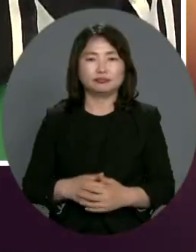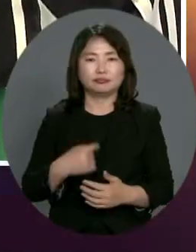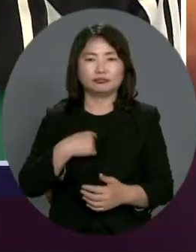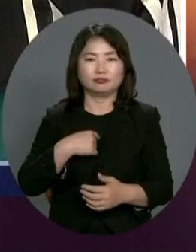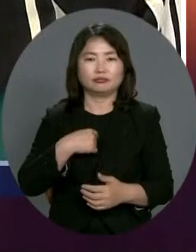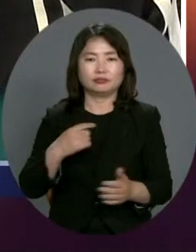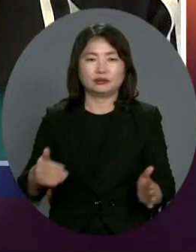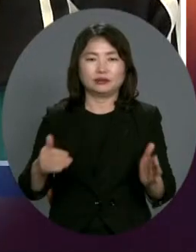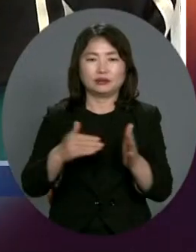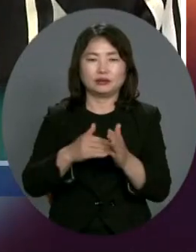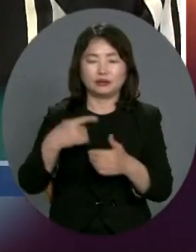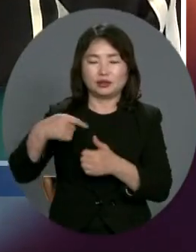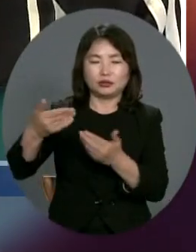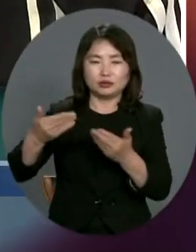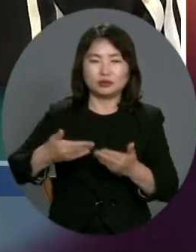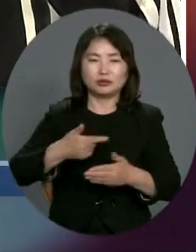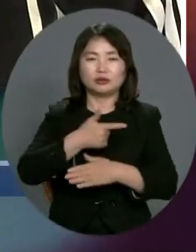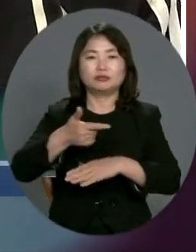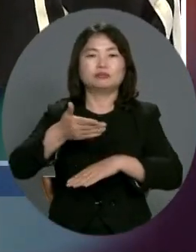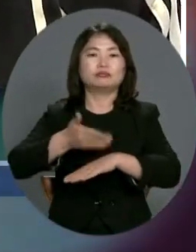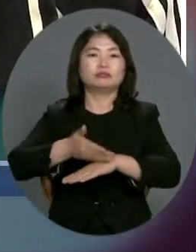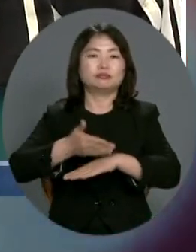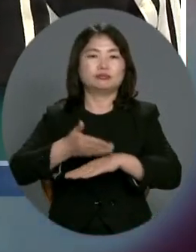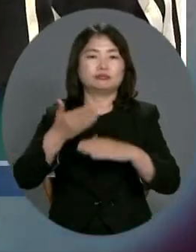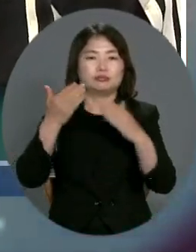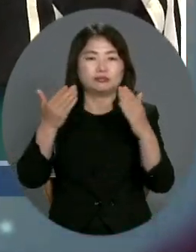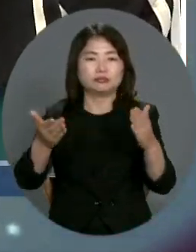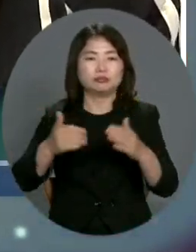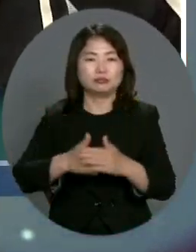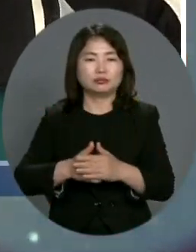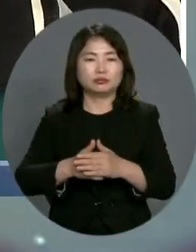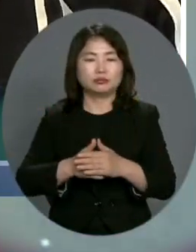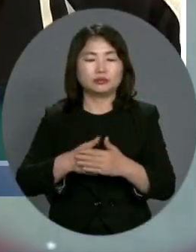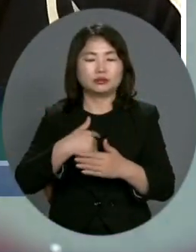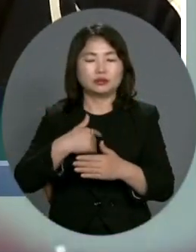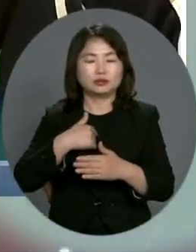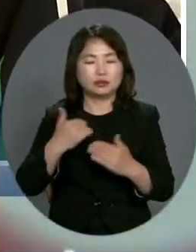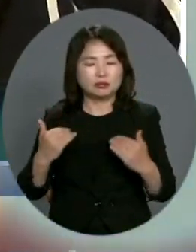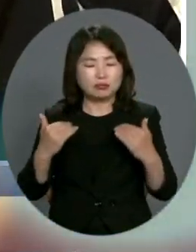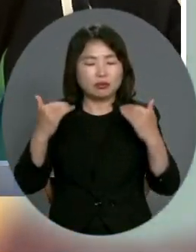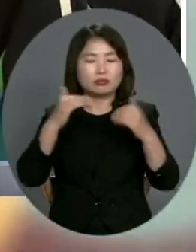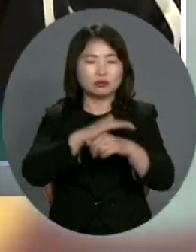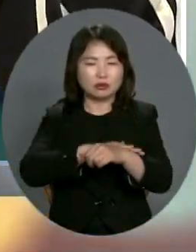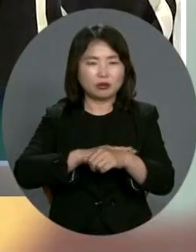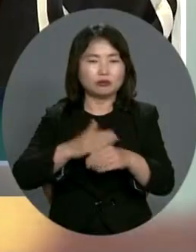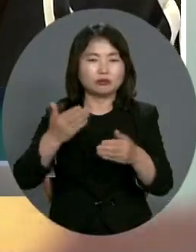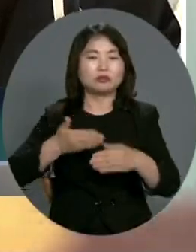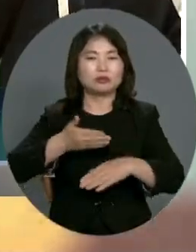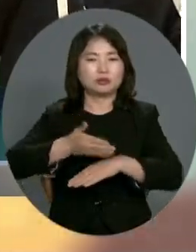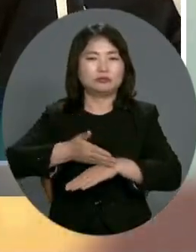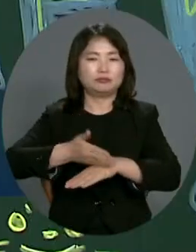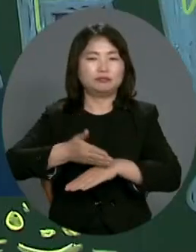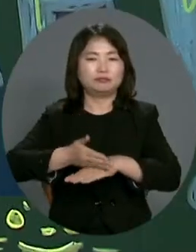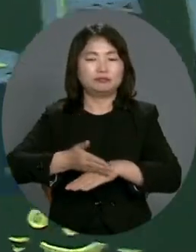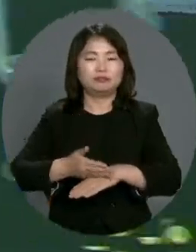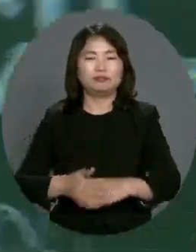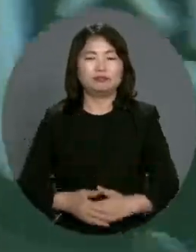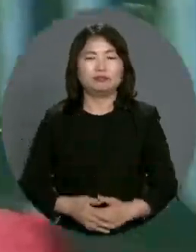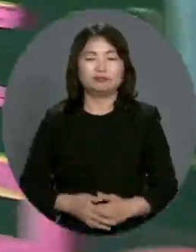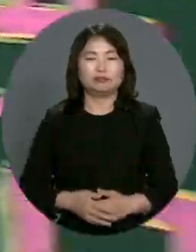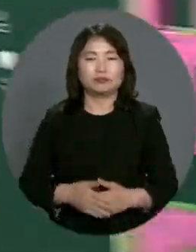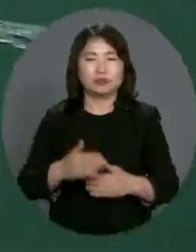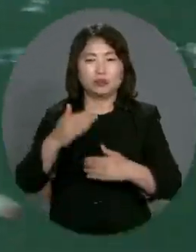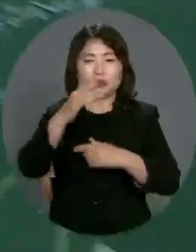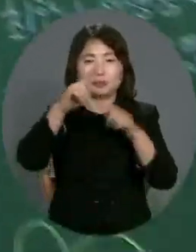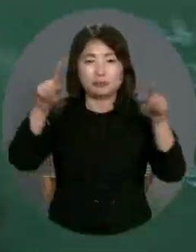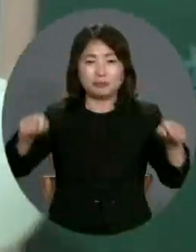선생님들 지금까지 가르쳐주셔서 너무 감사드리고 진심으로 지금의 저를 만들어주신 것 같아서 굉장히.